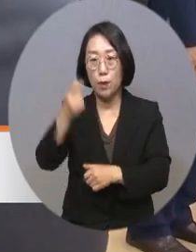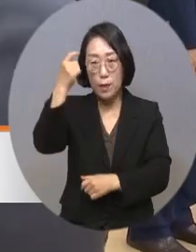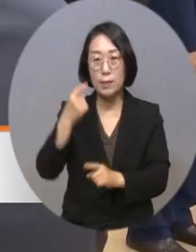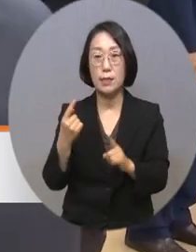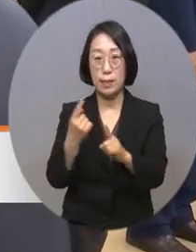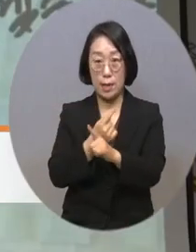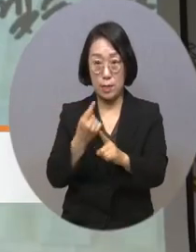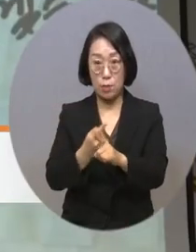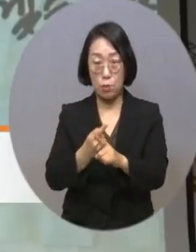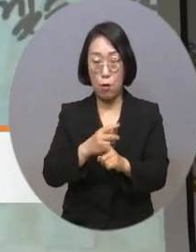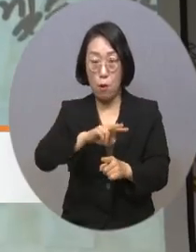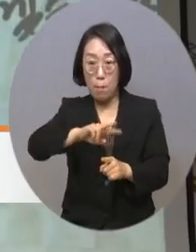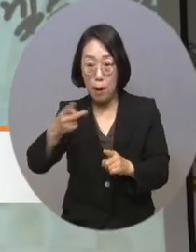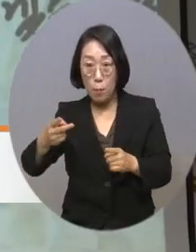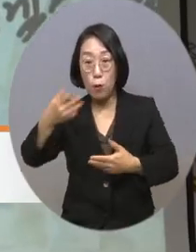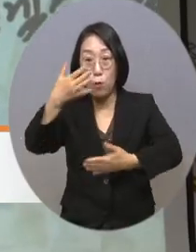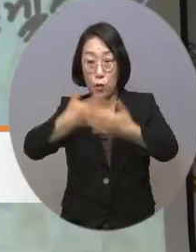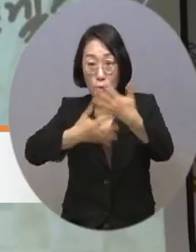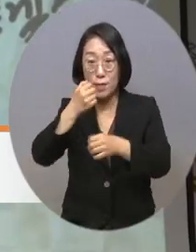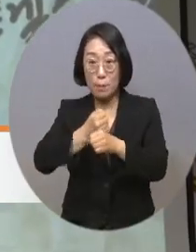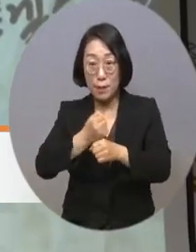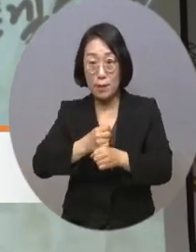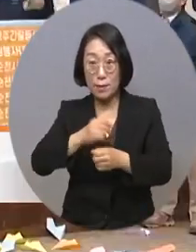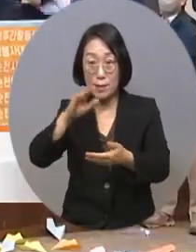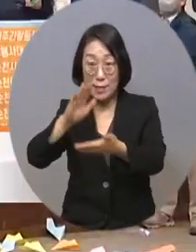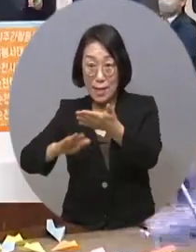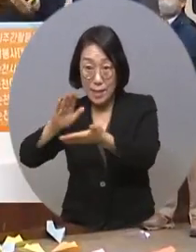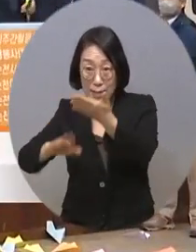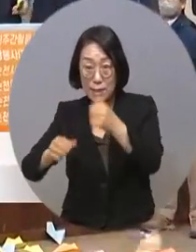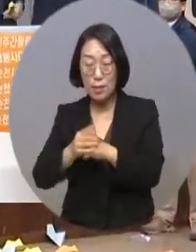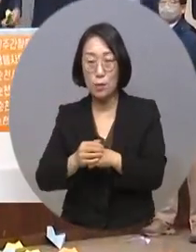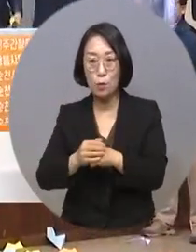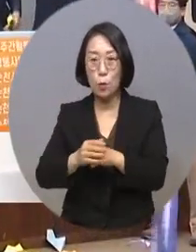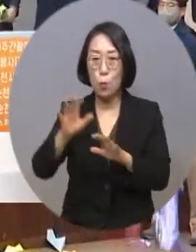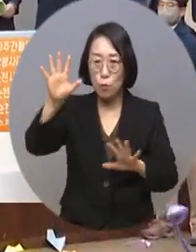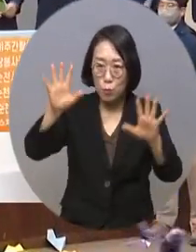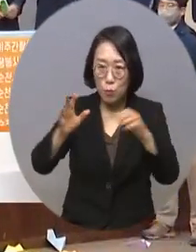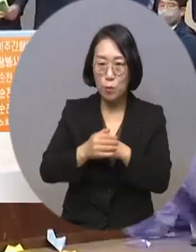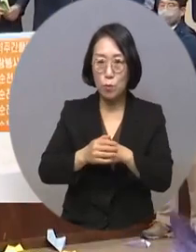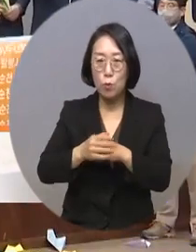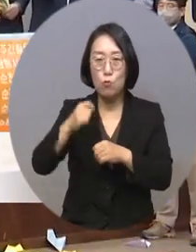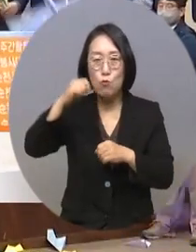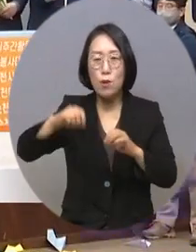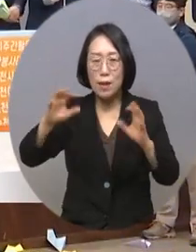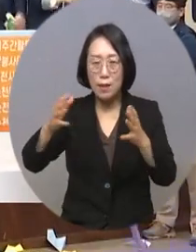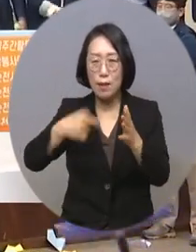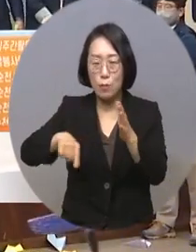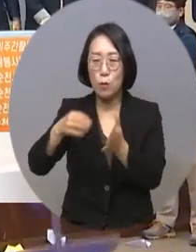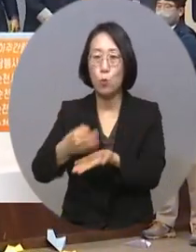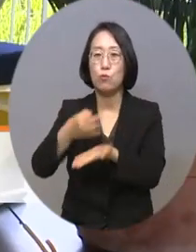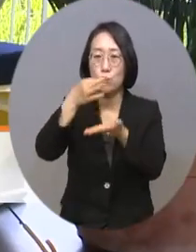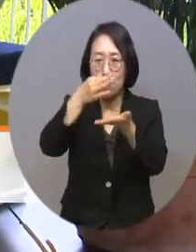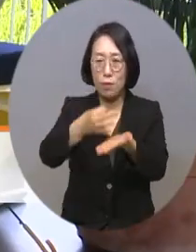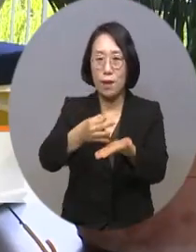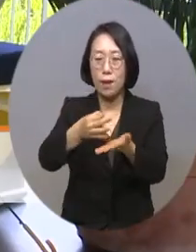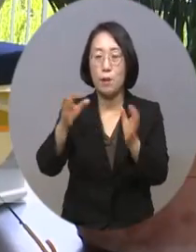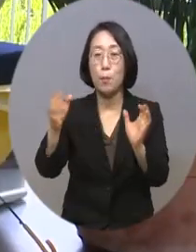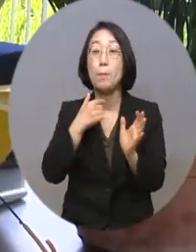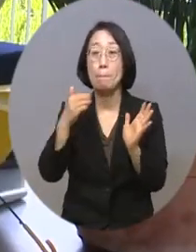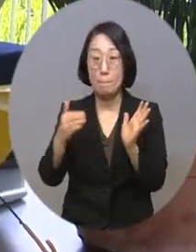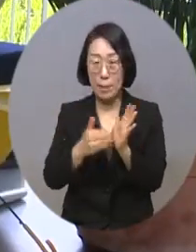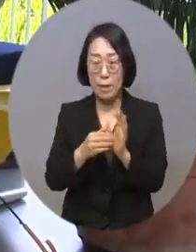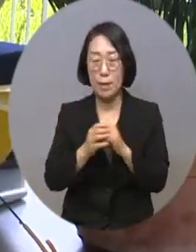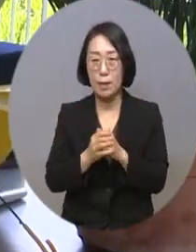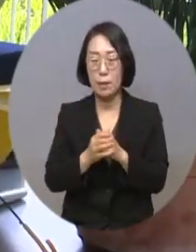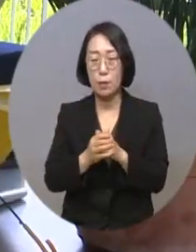개선 챌린지 캠페인 영상과 퍼포먼스, 우크라이나 돕기 특별 모금 전달식을 가졌습니다. 또